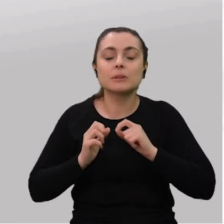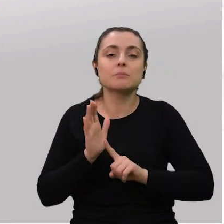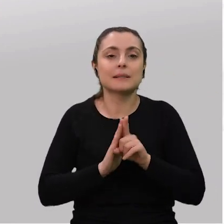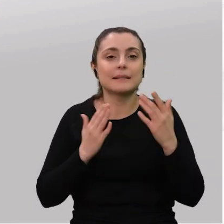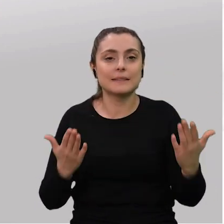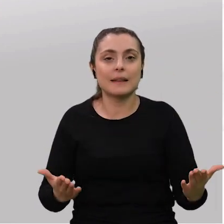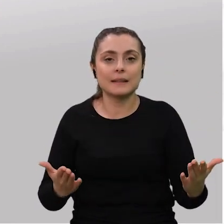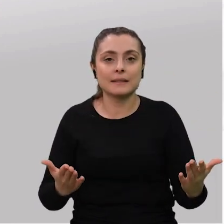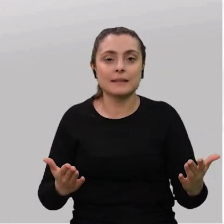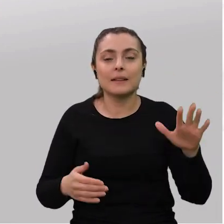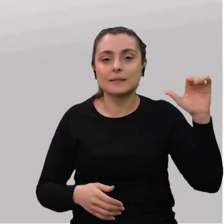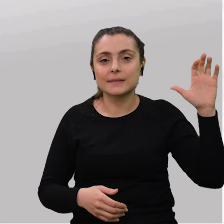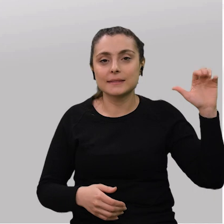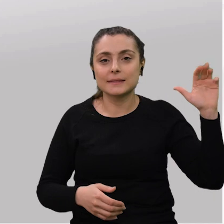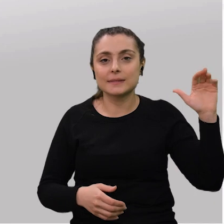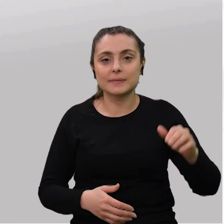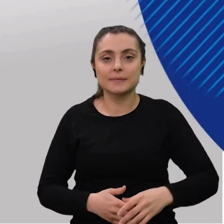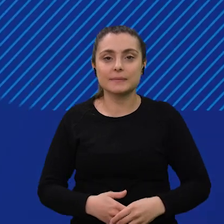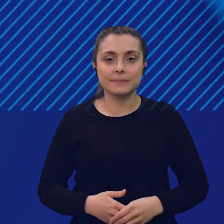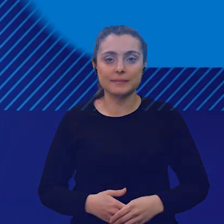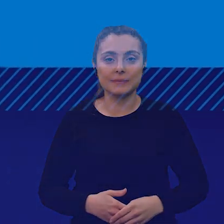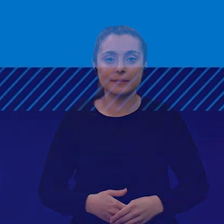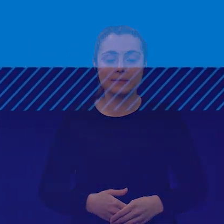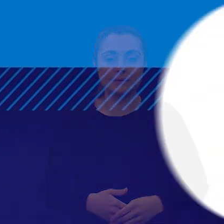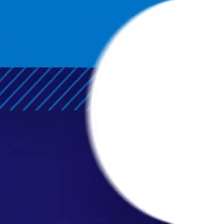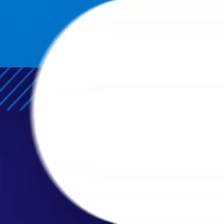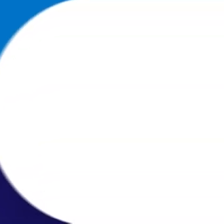çalışmalarınızda başarılar dileriz hoşça kalın